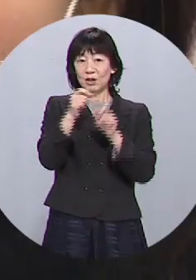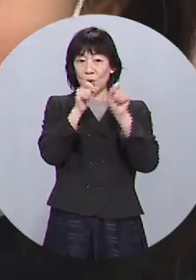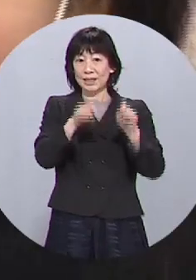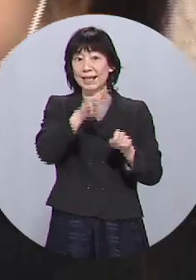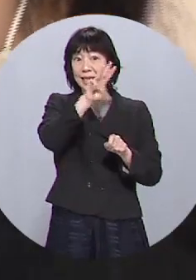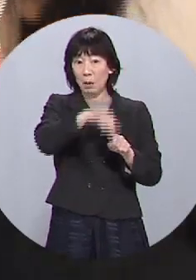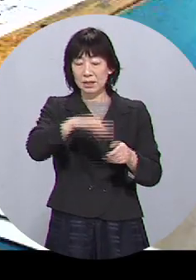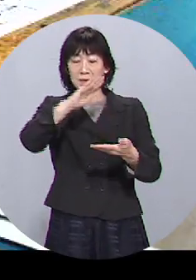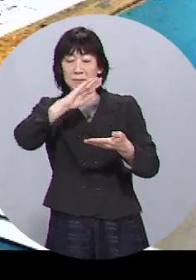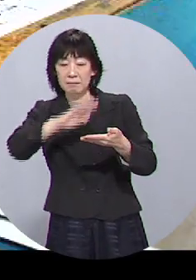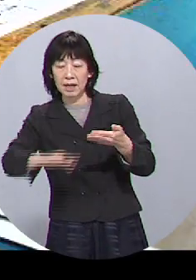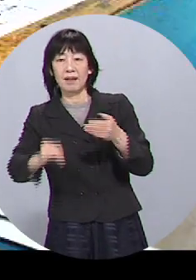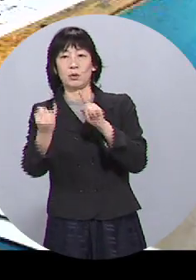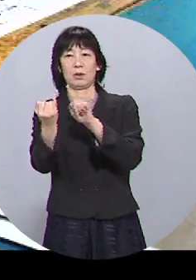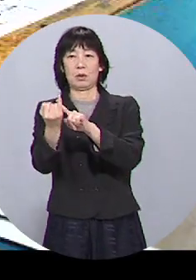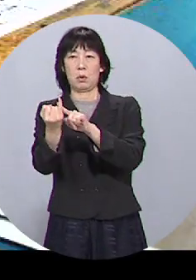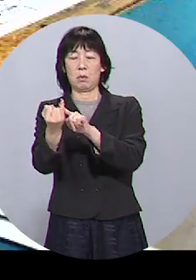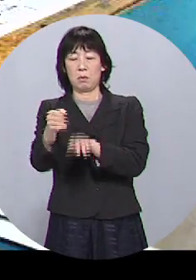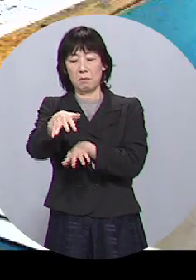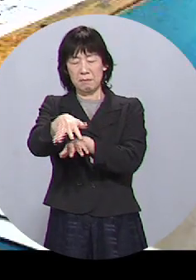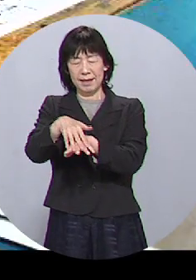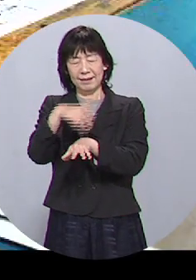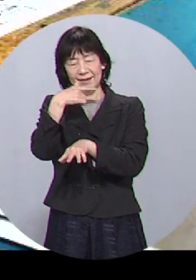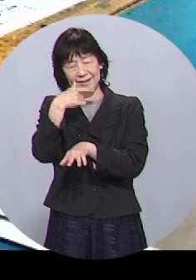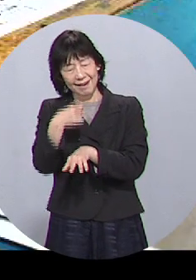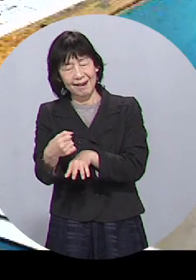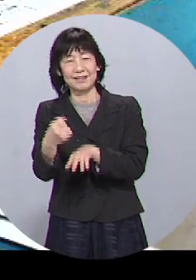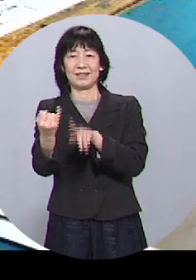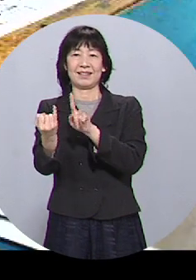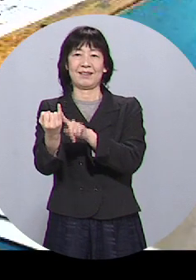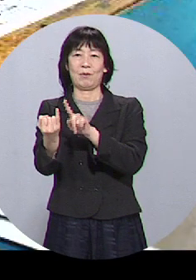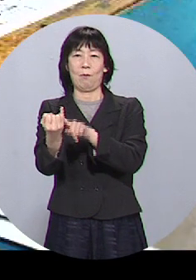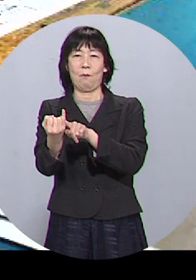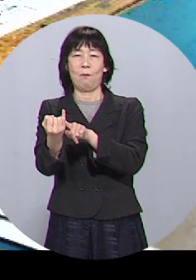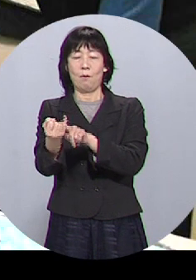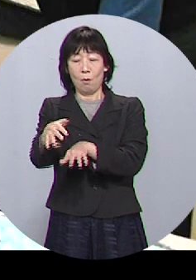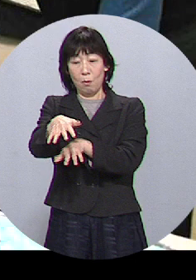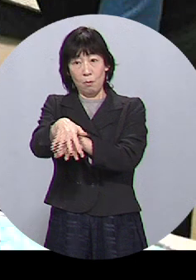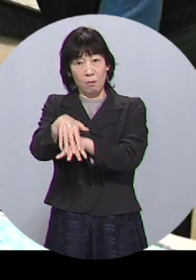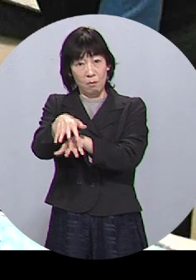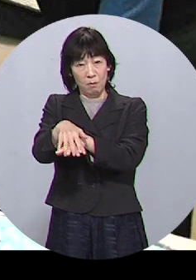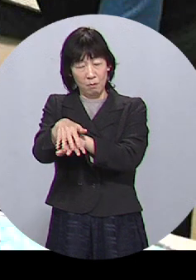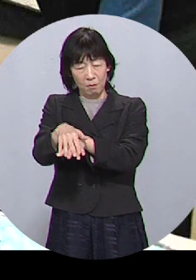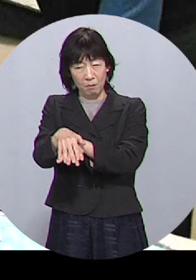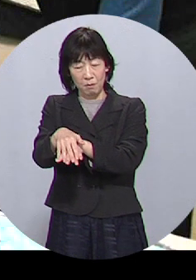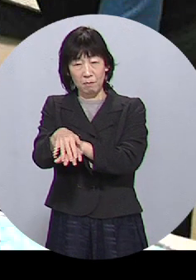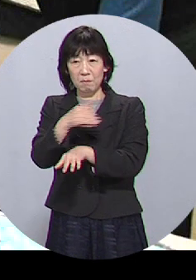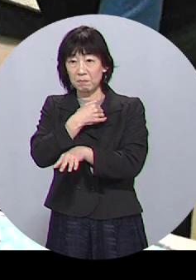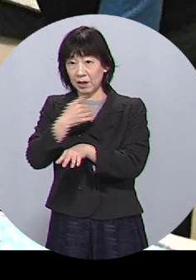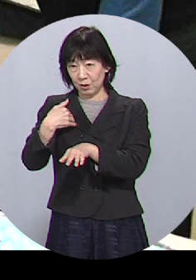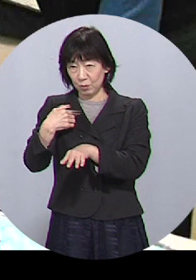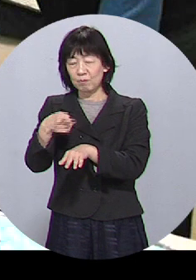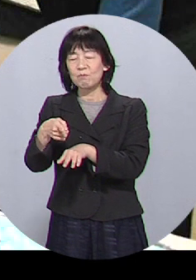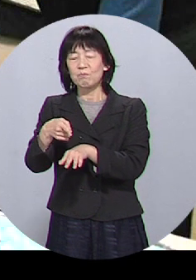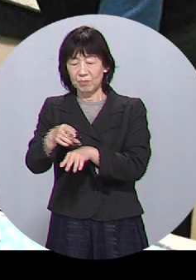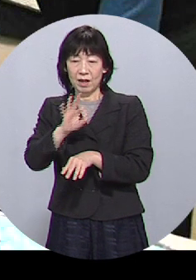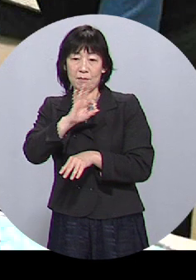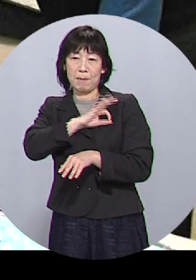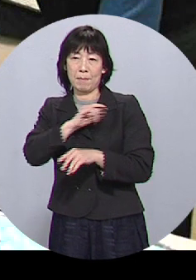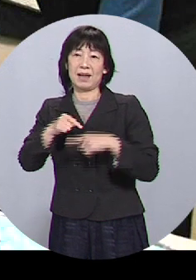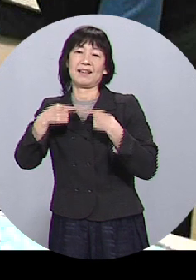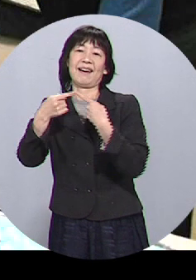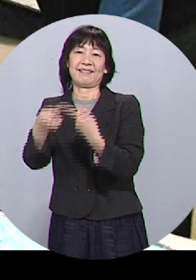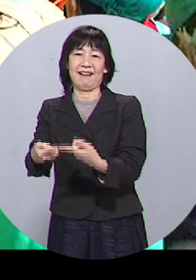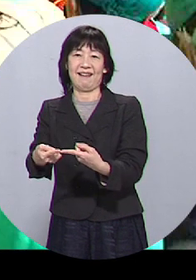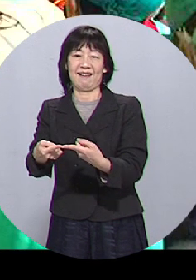。銘仙が大好きで織元が今でも秩父に残ることに魅力を感じて地域おこし協力隊になったそうです